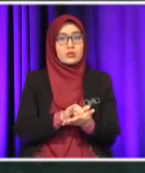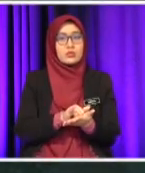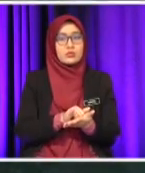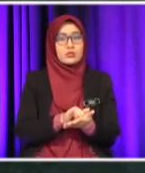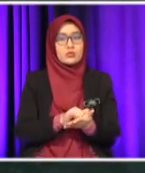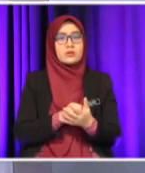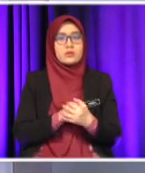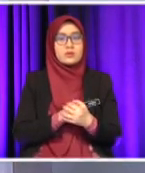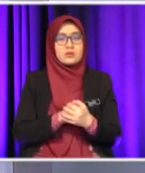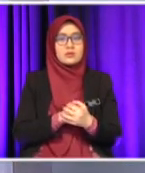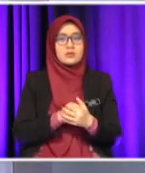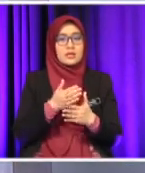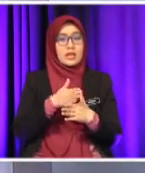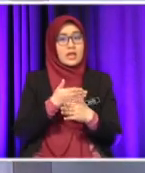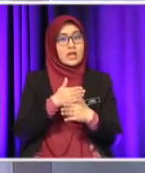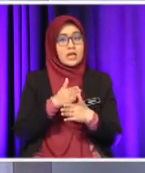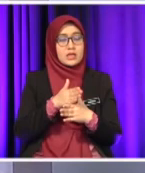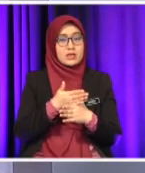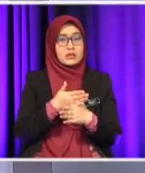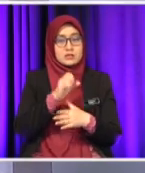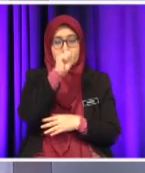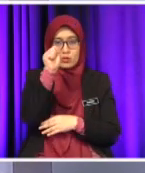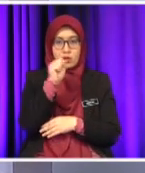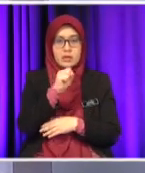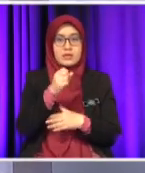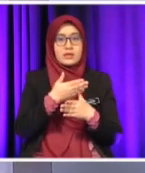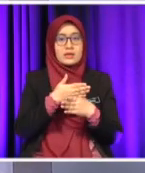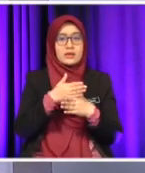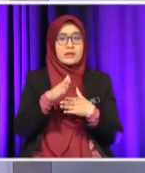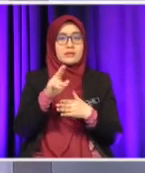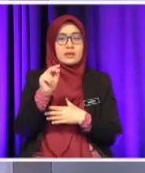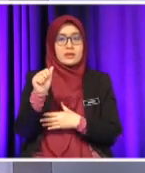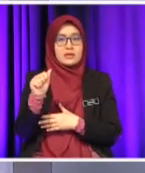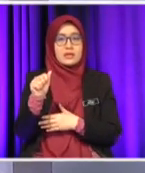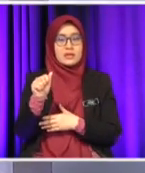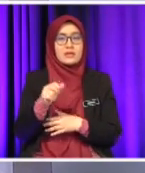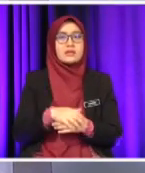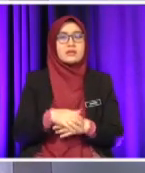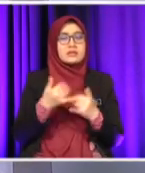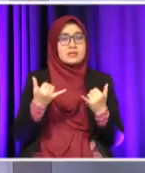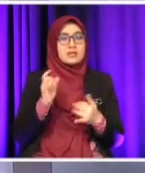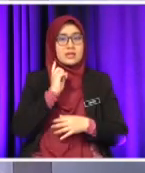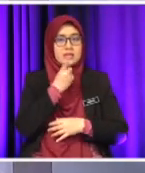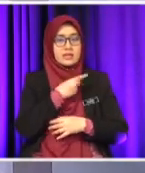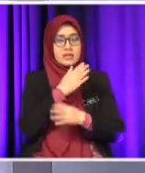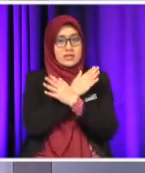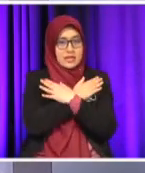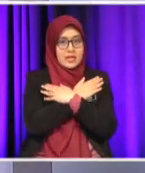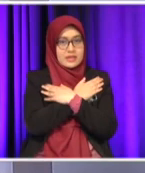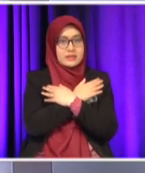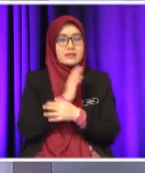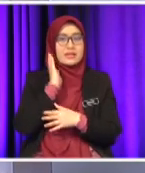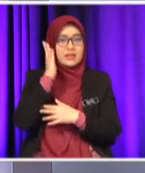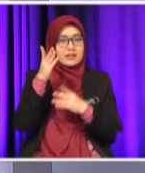e bagi menanam tumbuhan Aquatic dan sekarang kita tidak melihat seketika boleh teruskan bersama dengan kami dalam